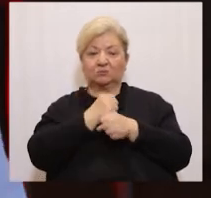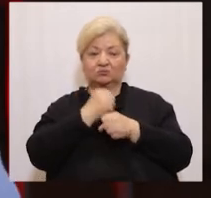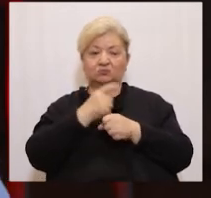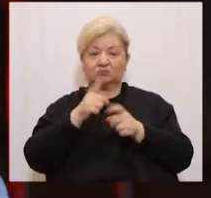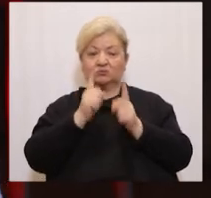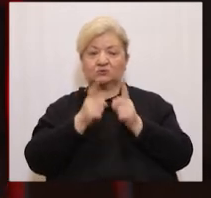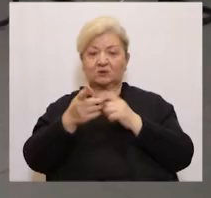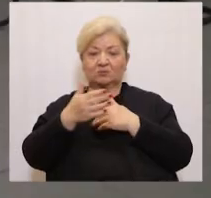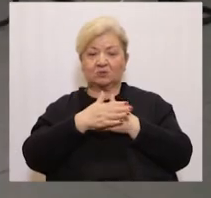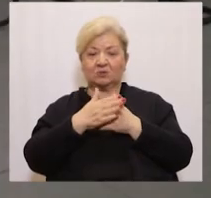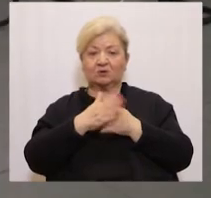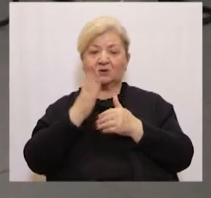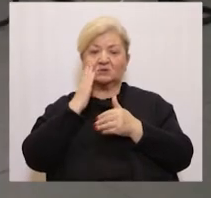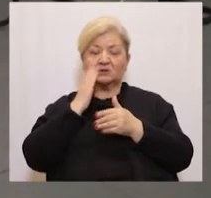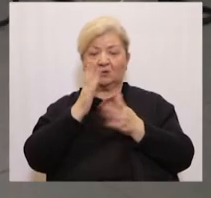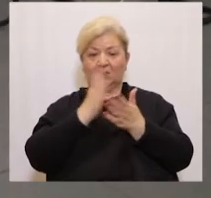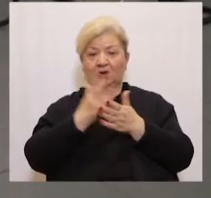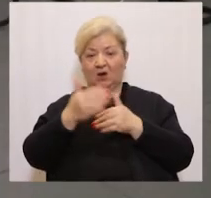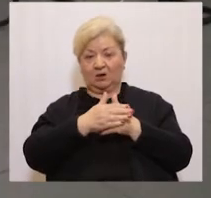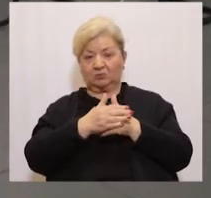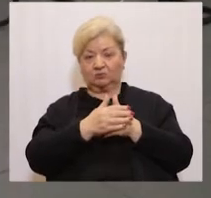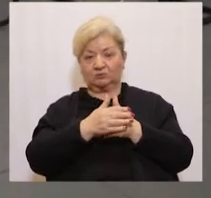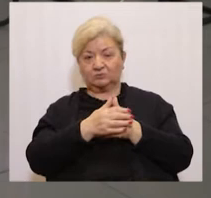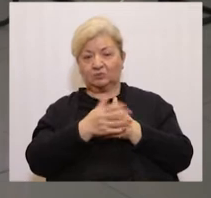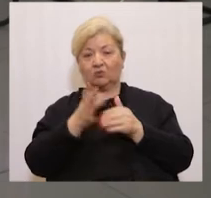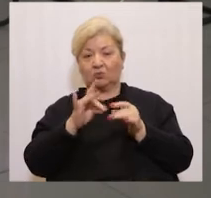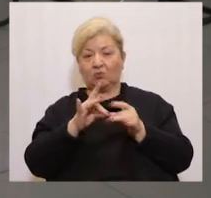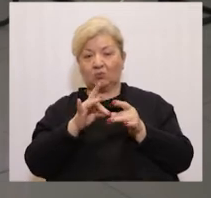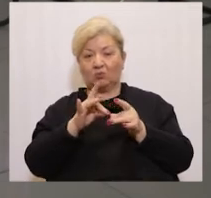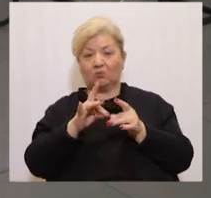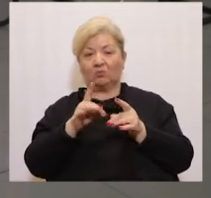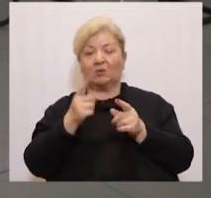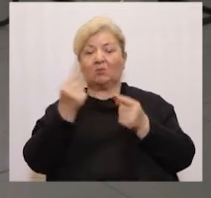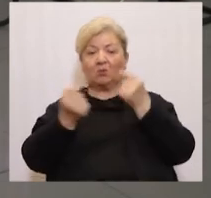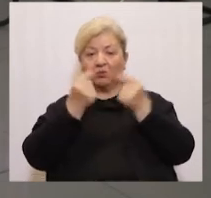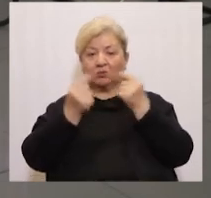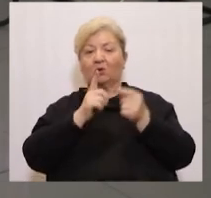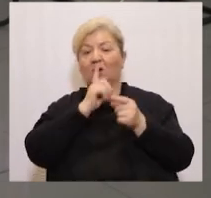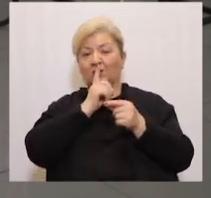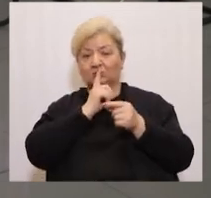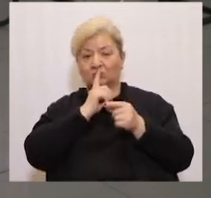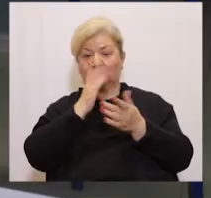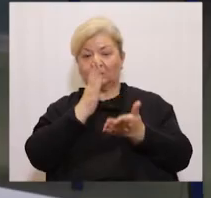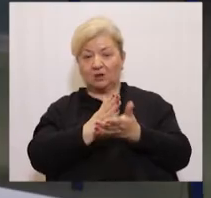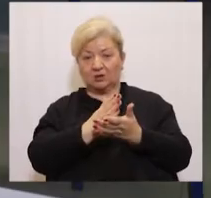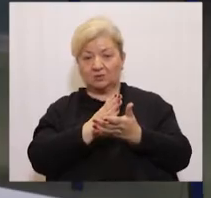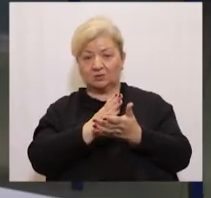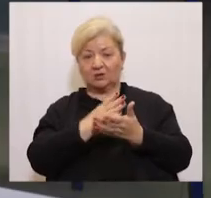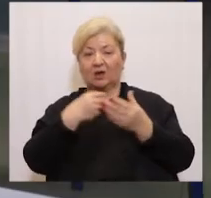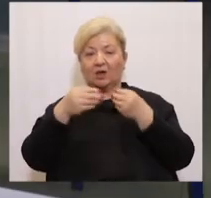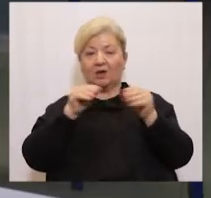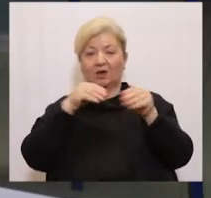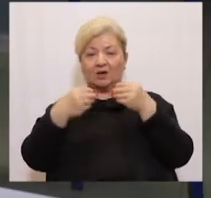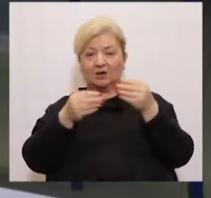არის სინამდვილესთან. ასევე ჩვენ ვთვლით, რომ მოლეკულები და ატომები არიან